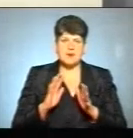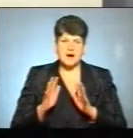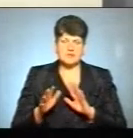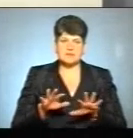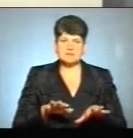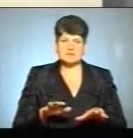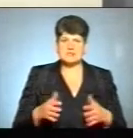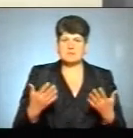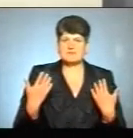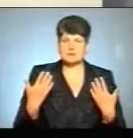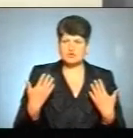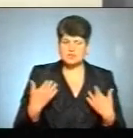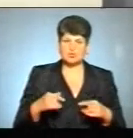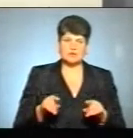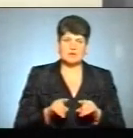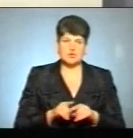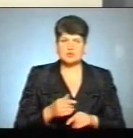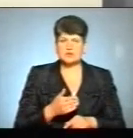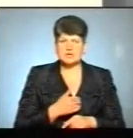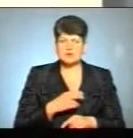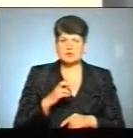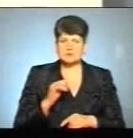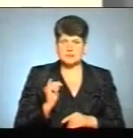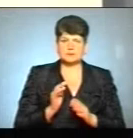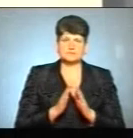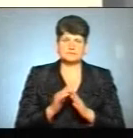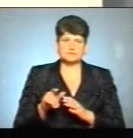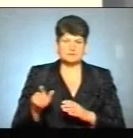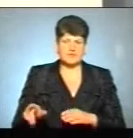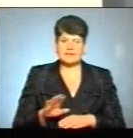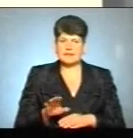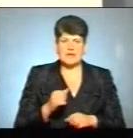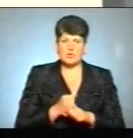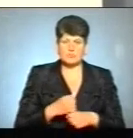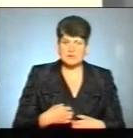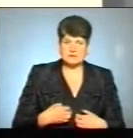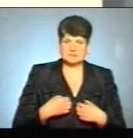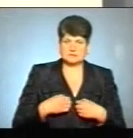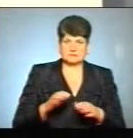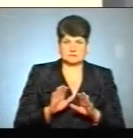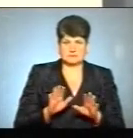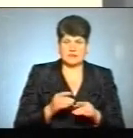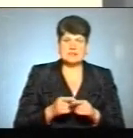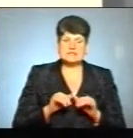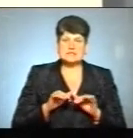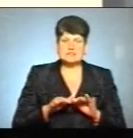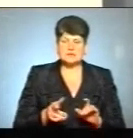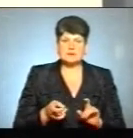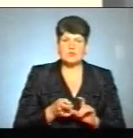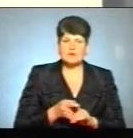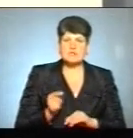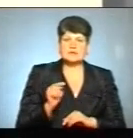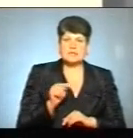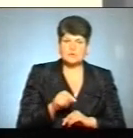місцями відпочинку. Також хотілося б закликати громадян не робити лишньої паніки, адже ці заходи приводять тільки для того,